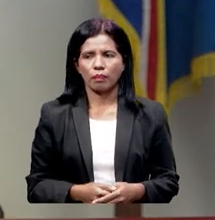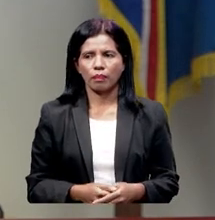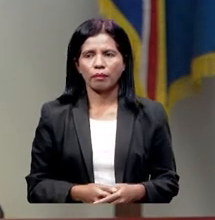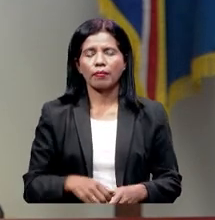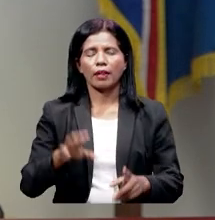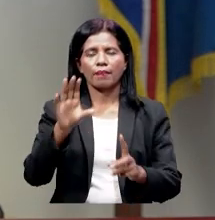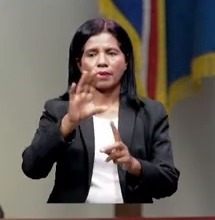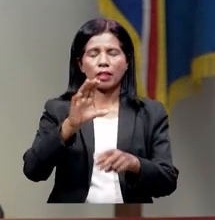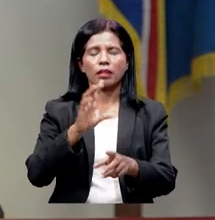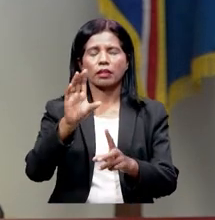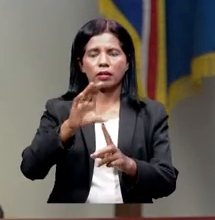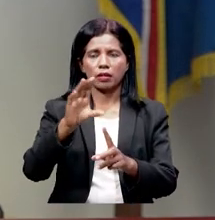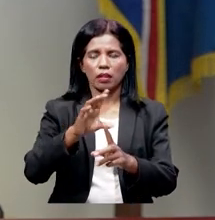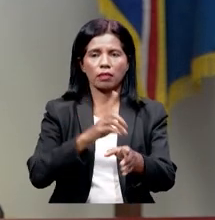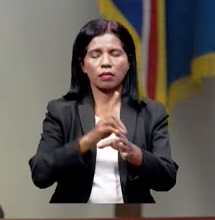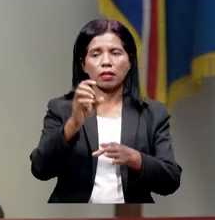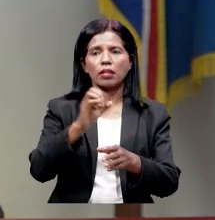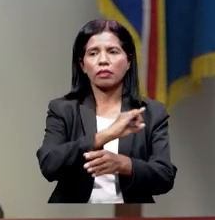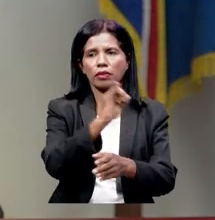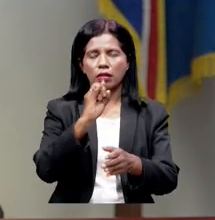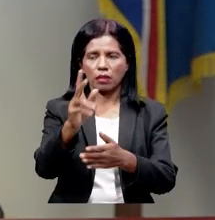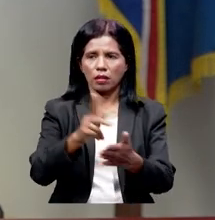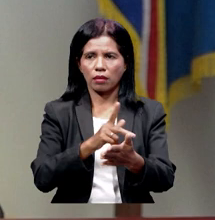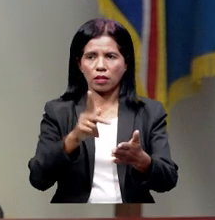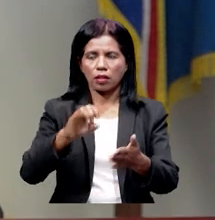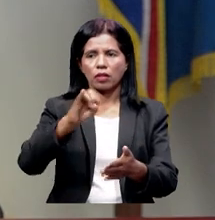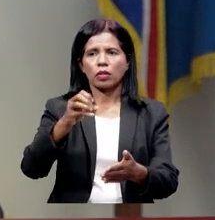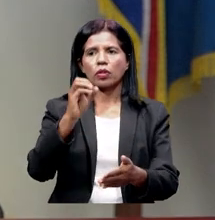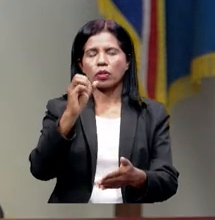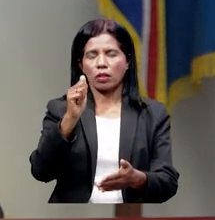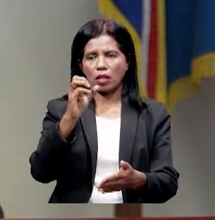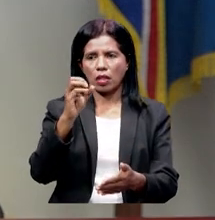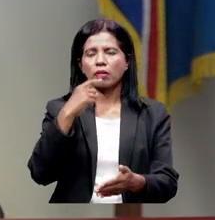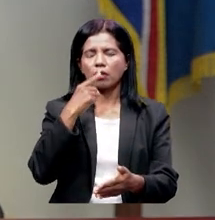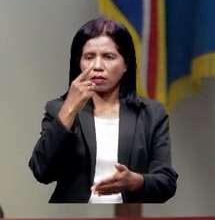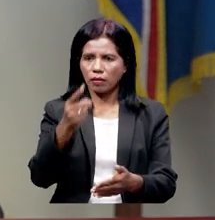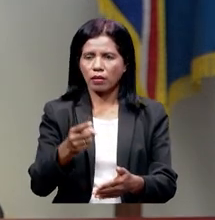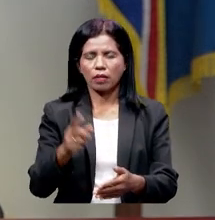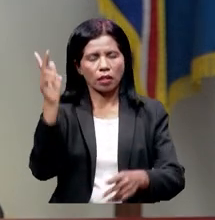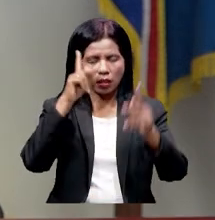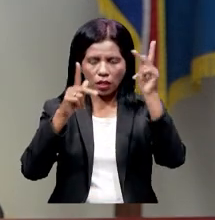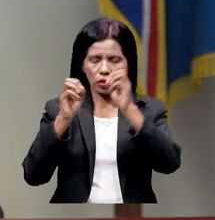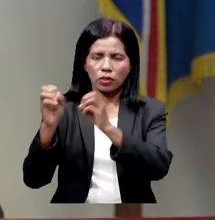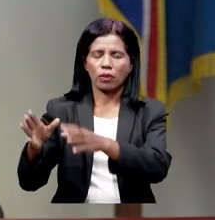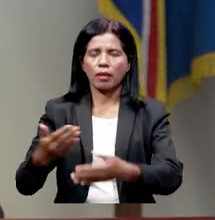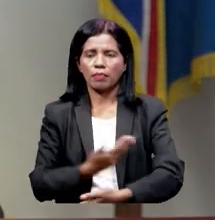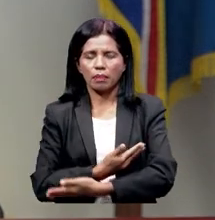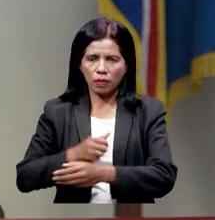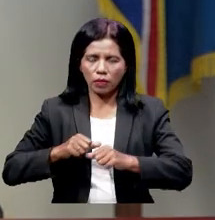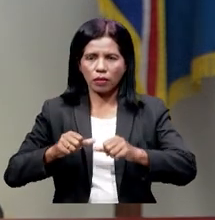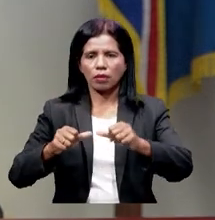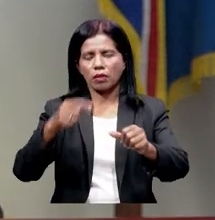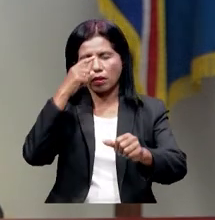Chefe Departamento de Investigação Criminal, Superintendente João Belo dos Reis Ateten, caso seu bebê continue a aumentar, também